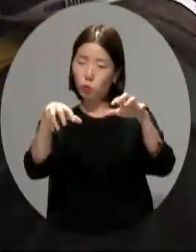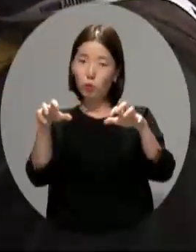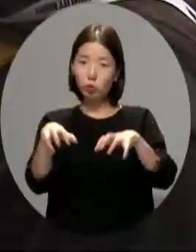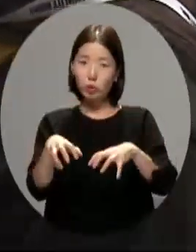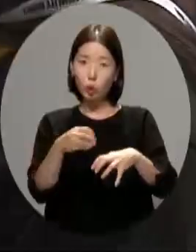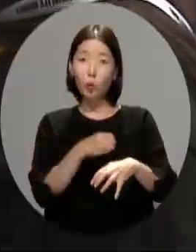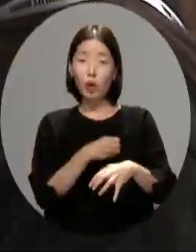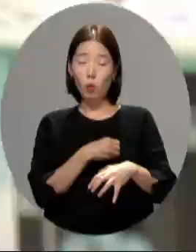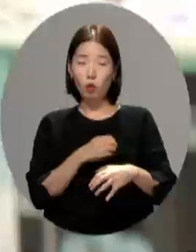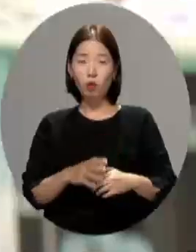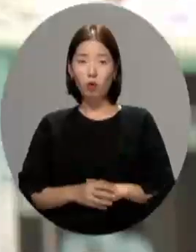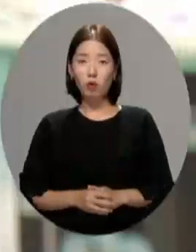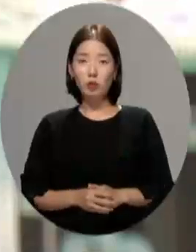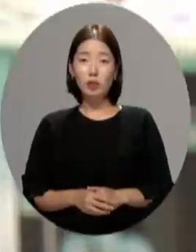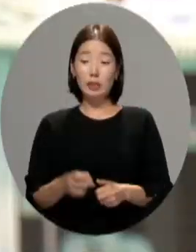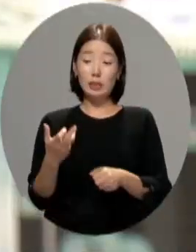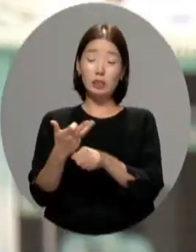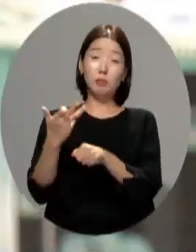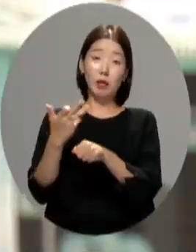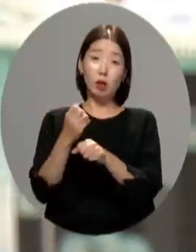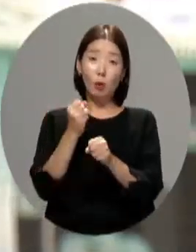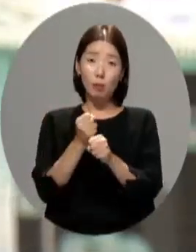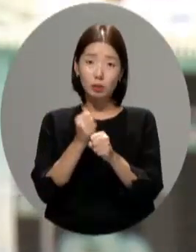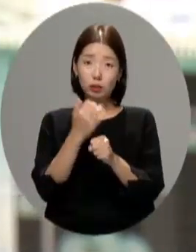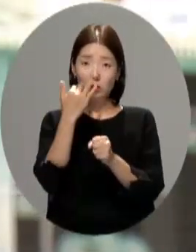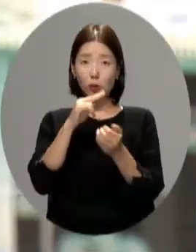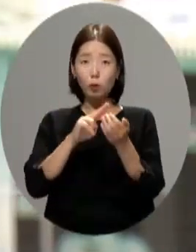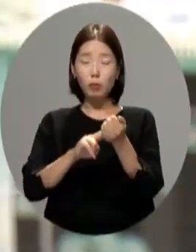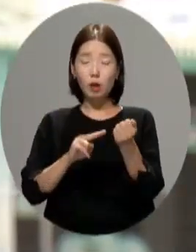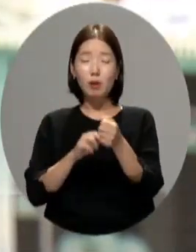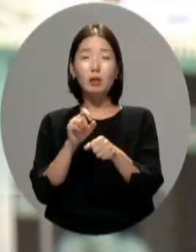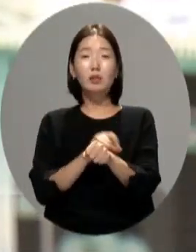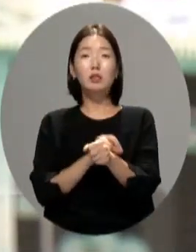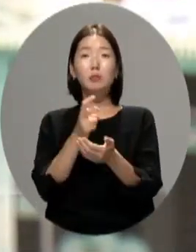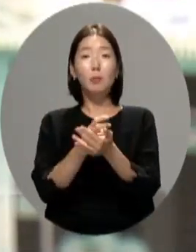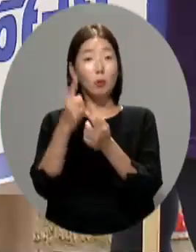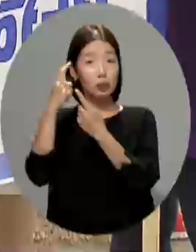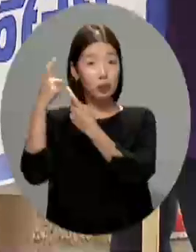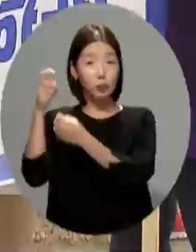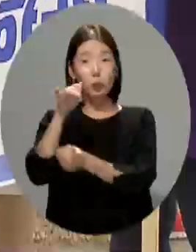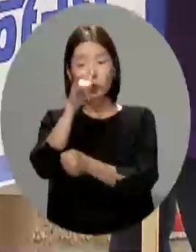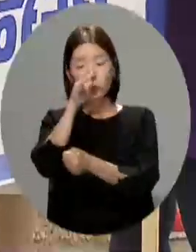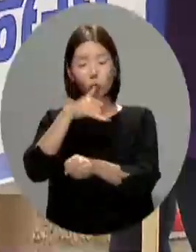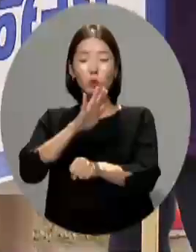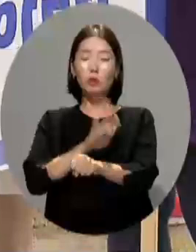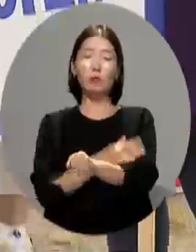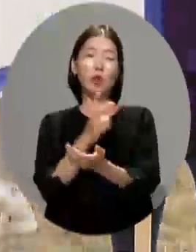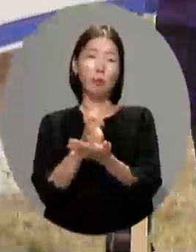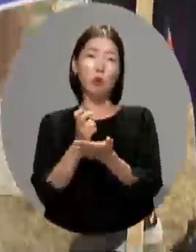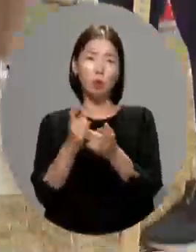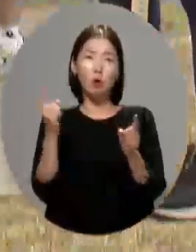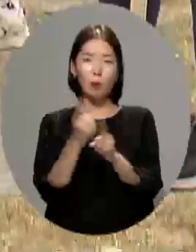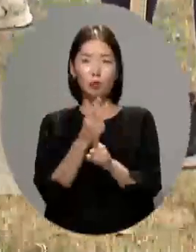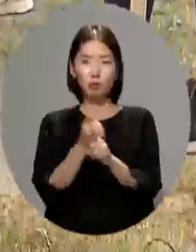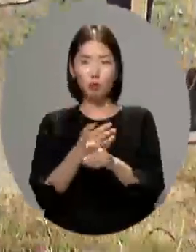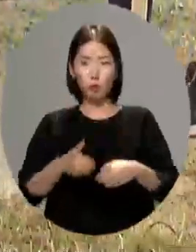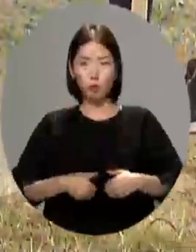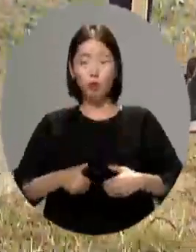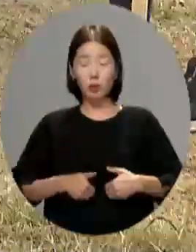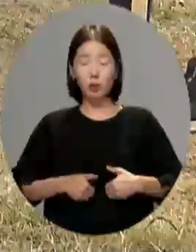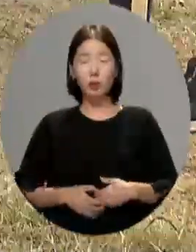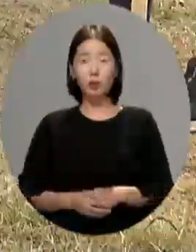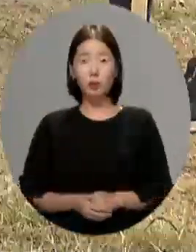여성단체 회원들. 18년 전 제정된 성매매 특별법을 기념하면서 동시에 잘못된 법 조항은 보완해야 한다고